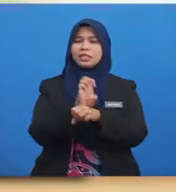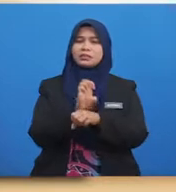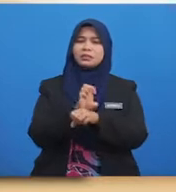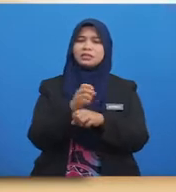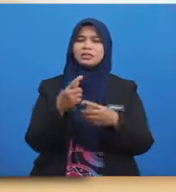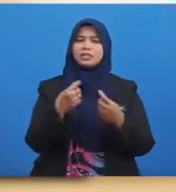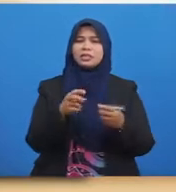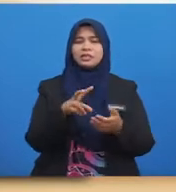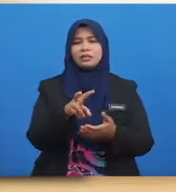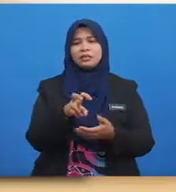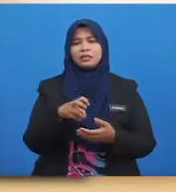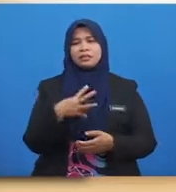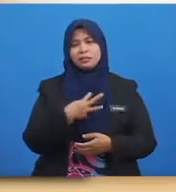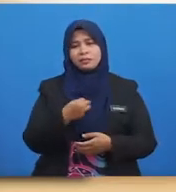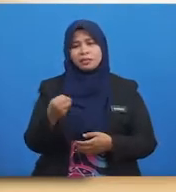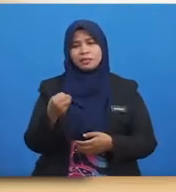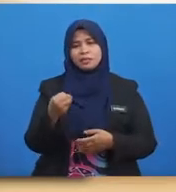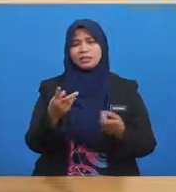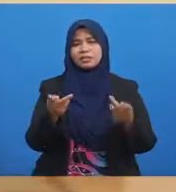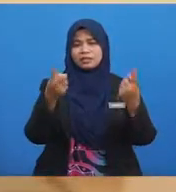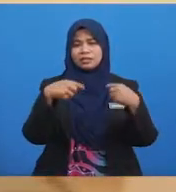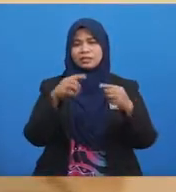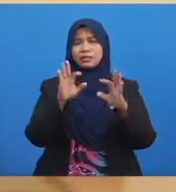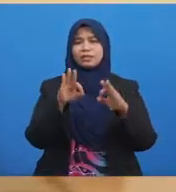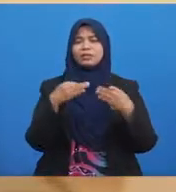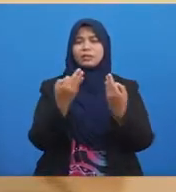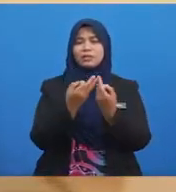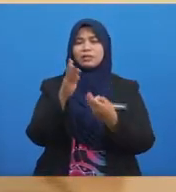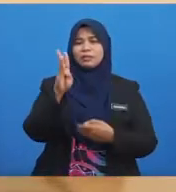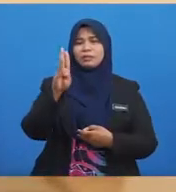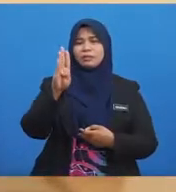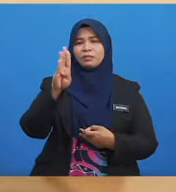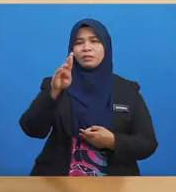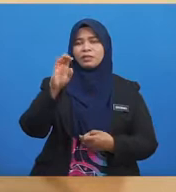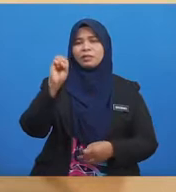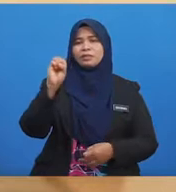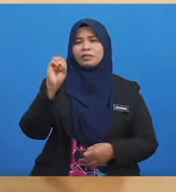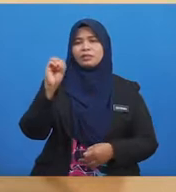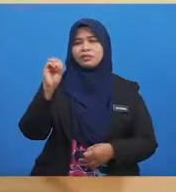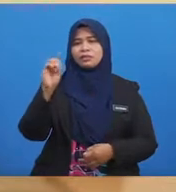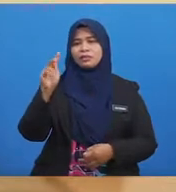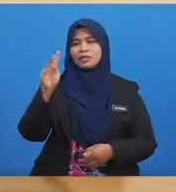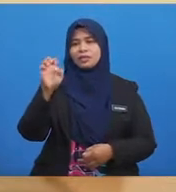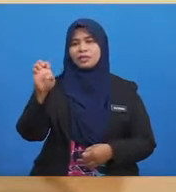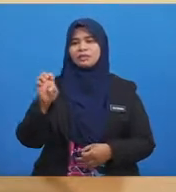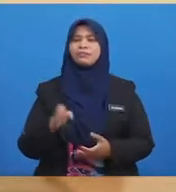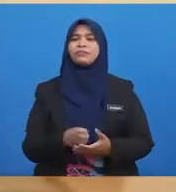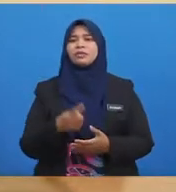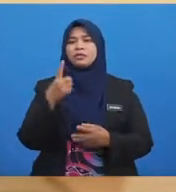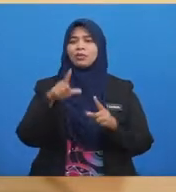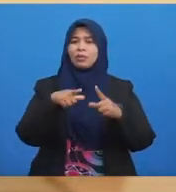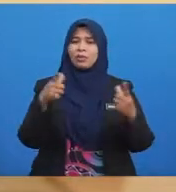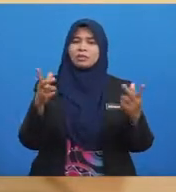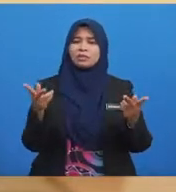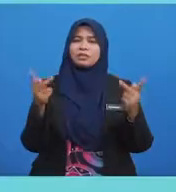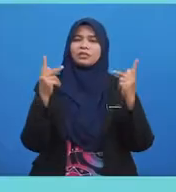telah menarik kedatangan keluarga Brooke untuk menguasai dan seterusnya meluaskan kuasa ke